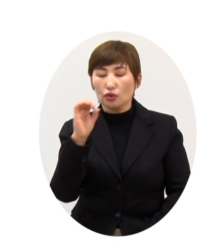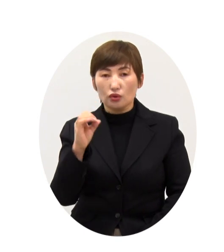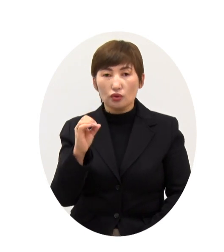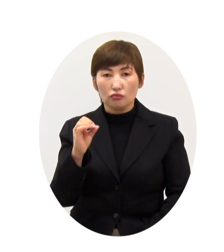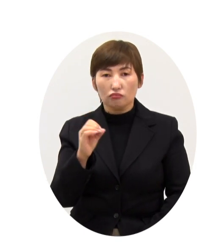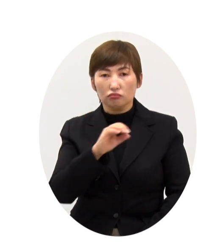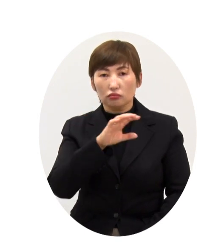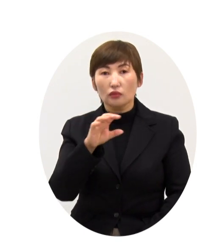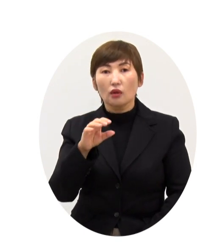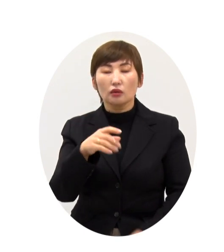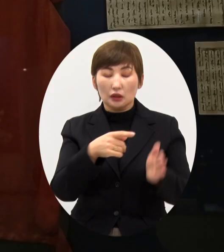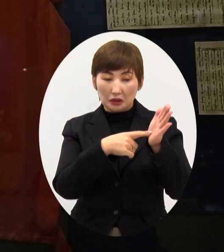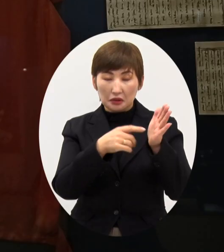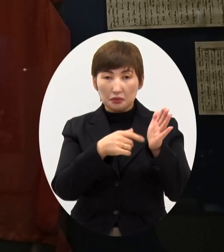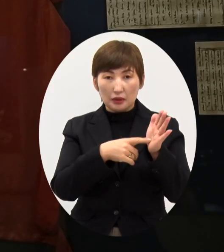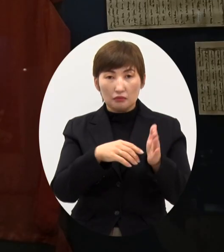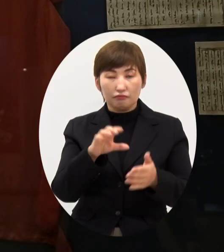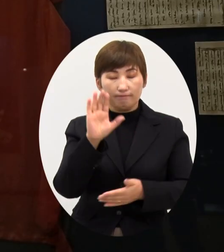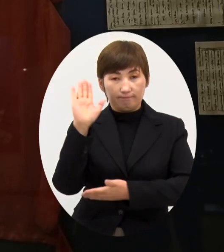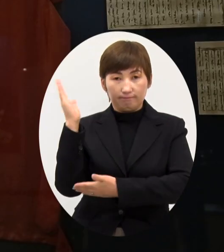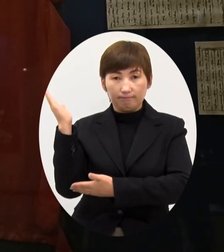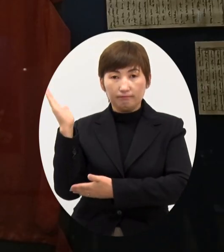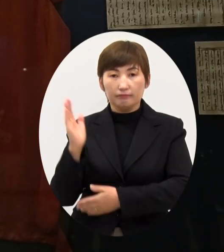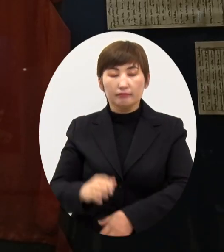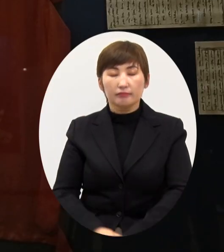Ард Улсын төрийн сүлдийг мөн харуулж байна.